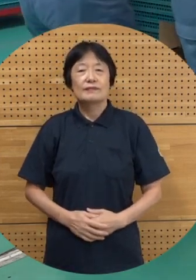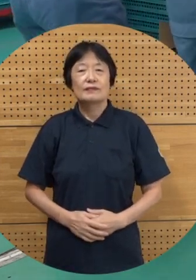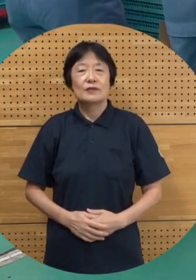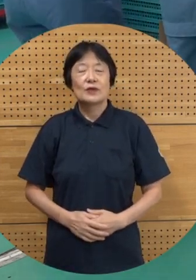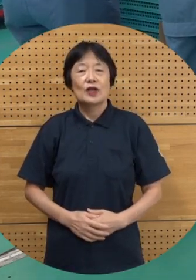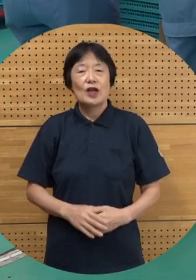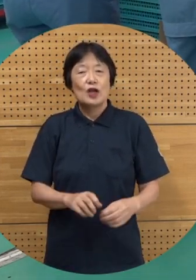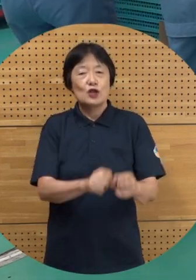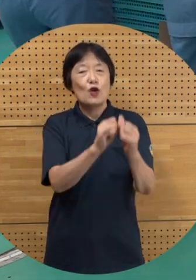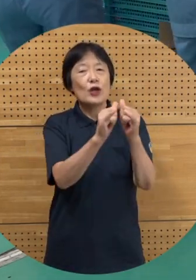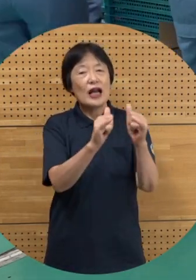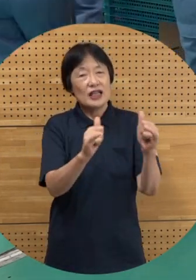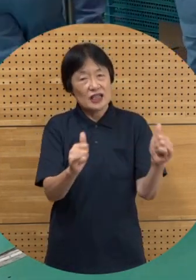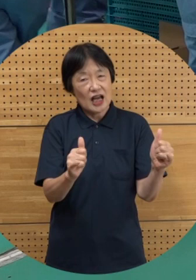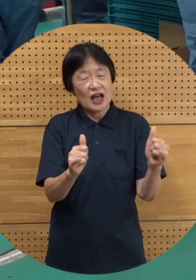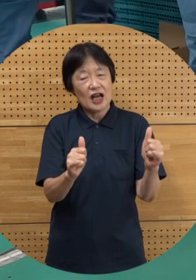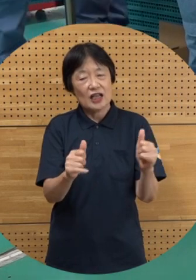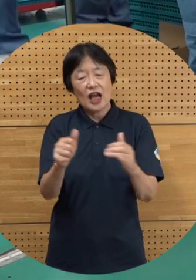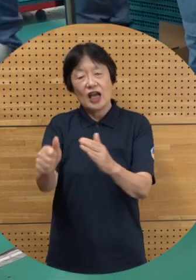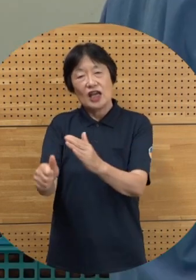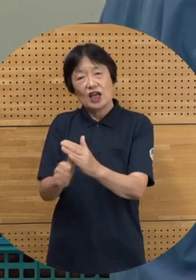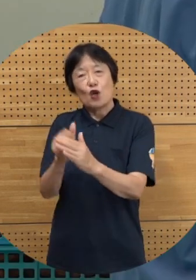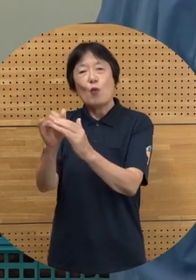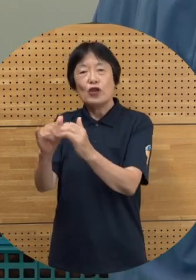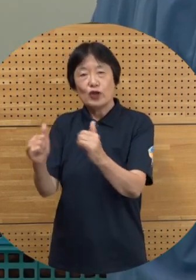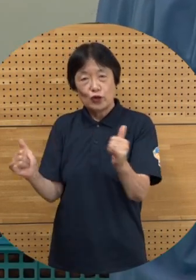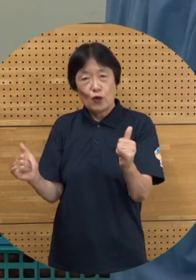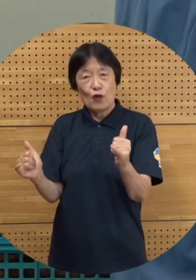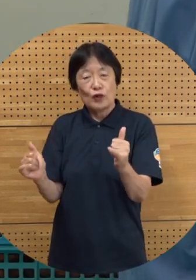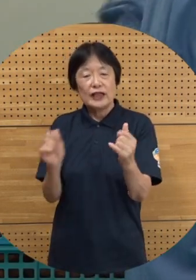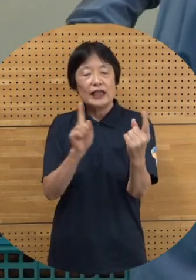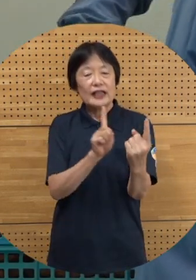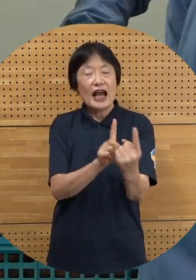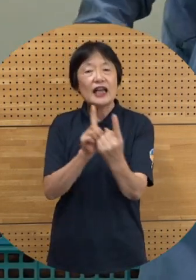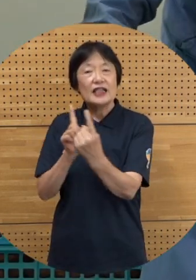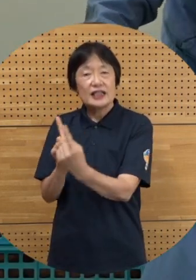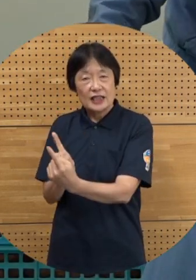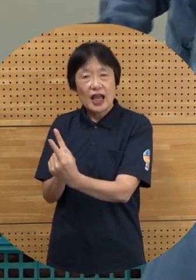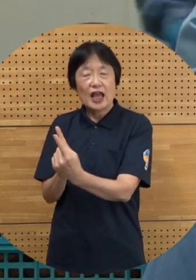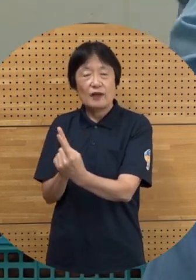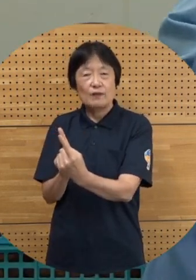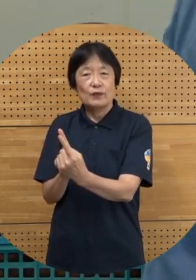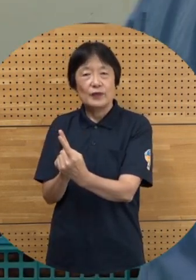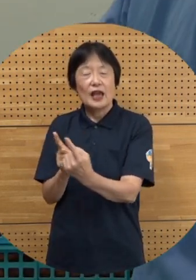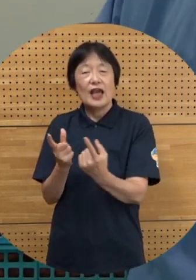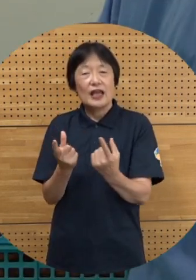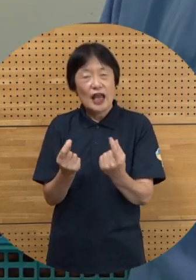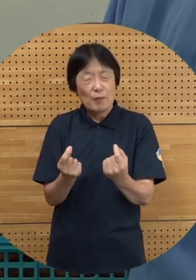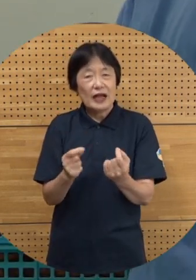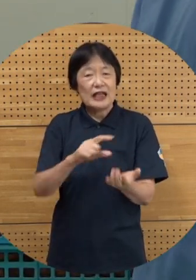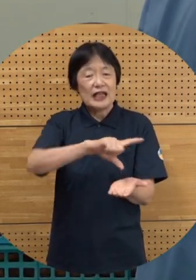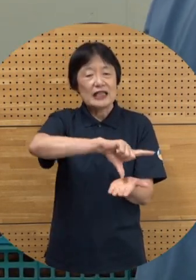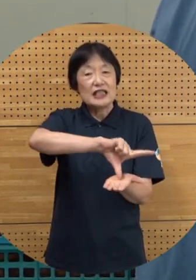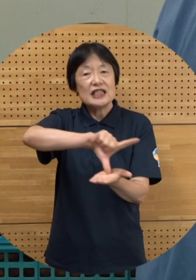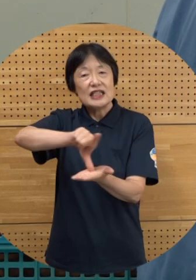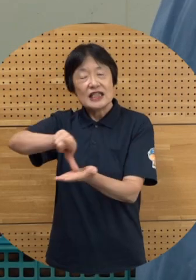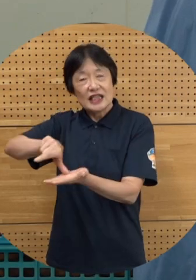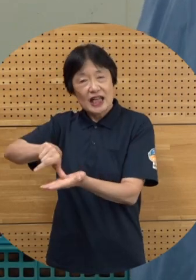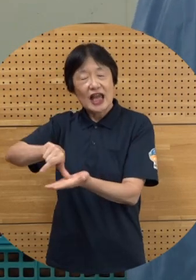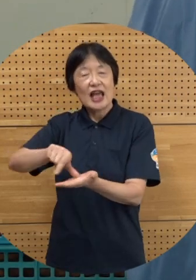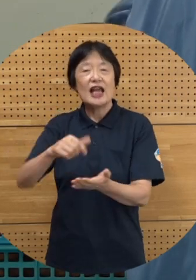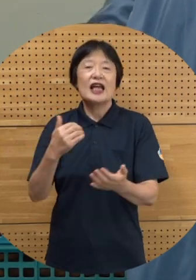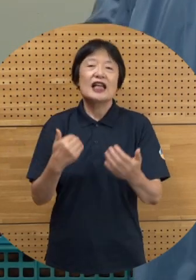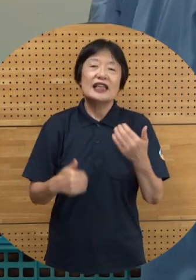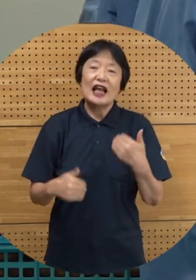障害者の方や引きこもられている方に対して、やはり地域でですね、楽しくと言い